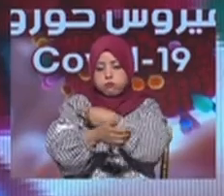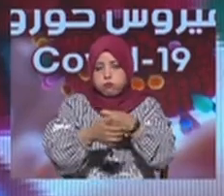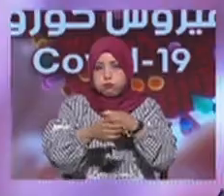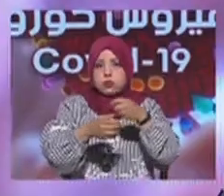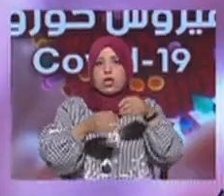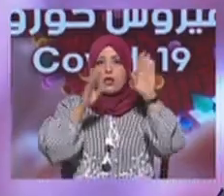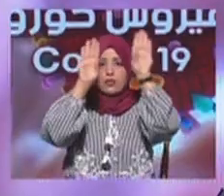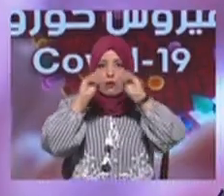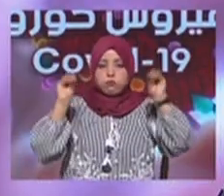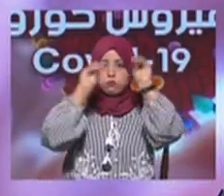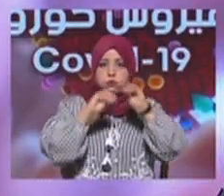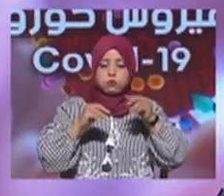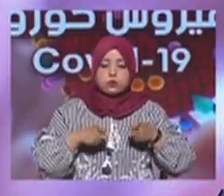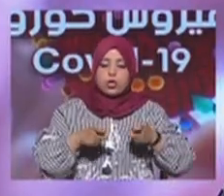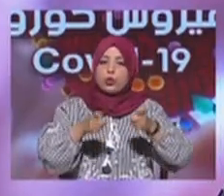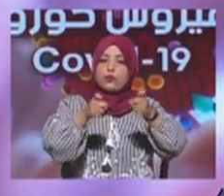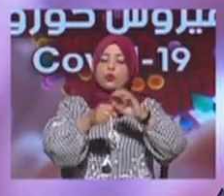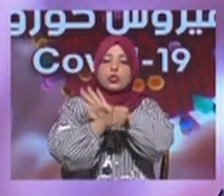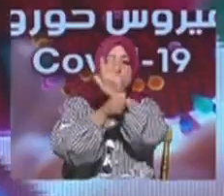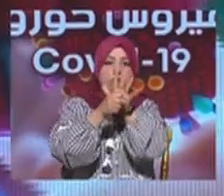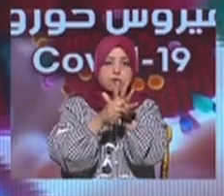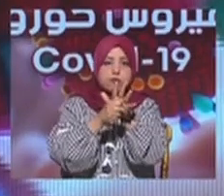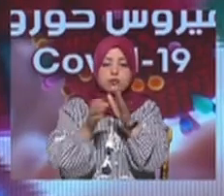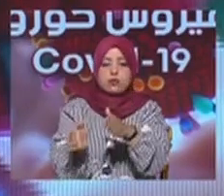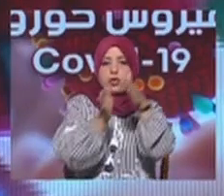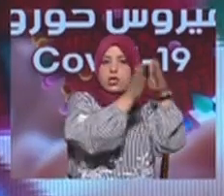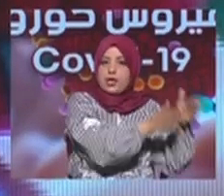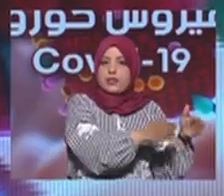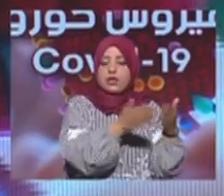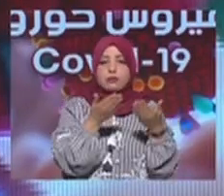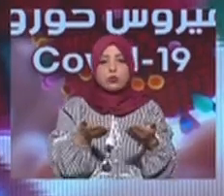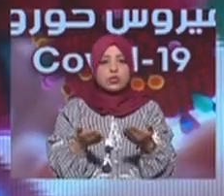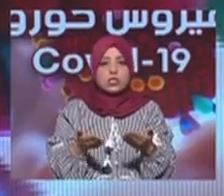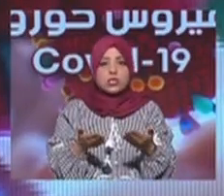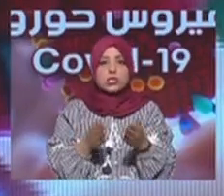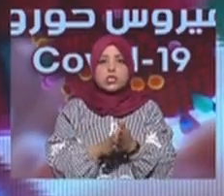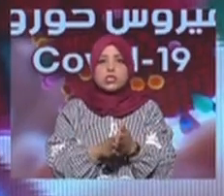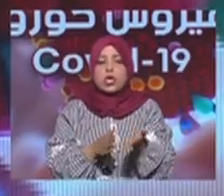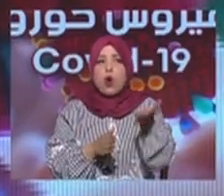تشخيص نتاع فيروس الجهاز التنفسي منذ